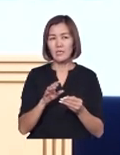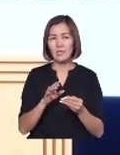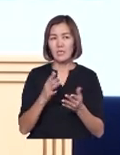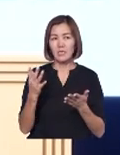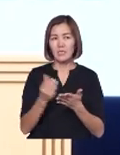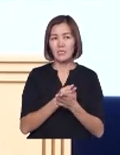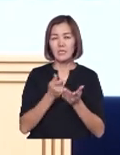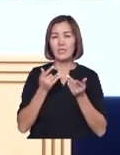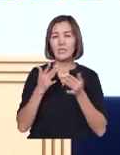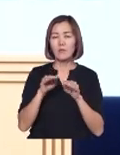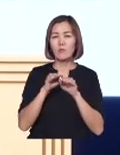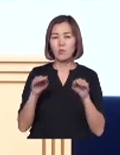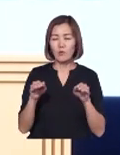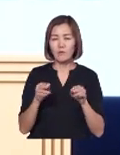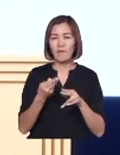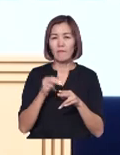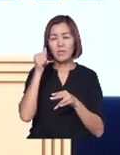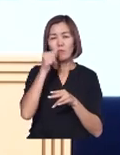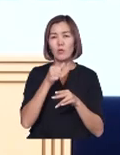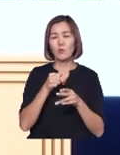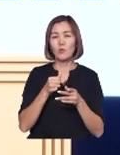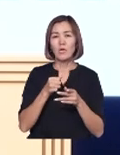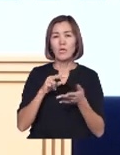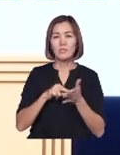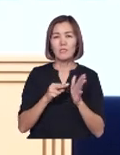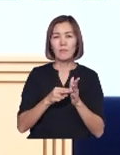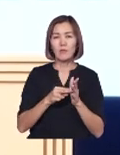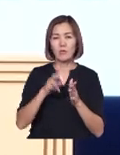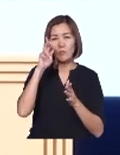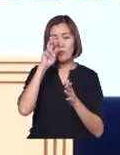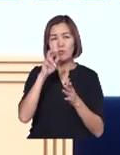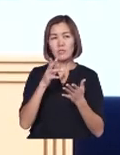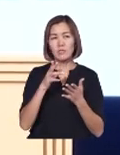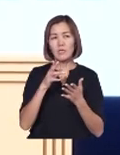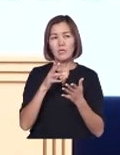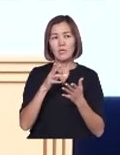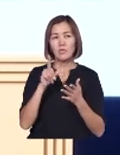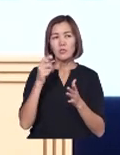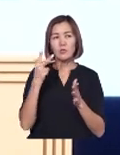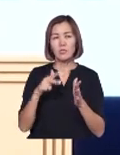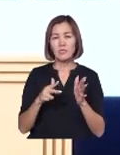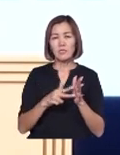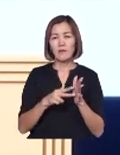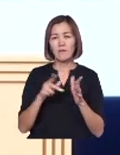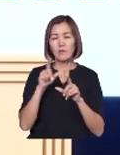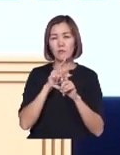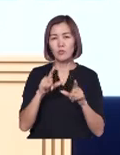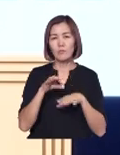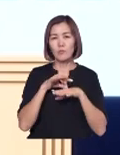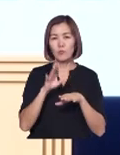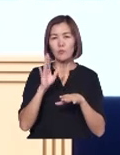достигли требуемого уровня. В этом году запланирована государственная аттестация для 139 образовательных